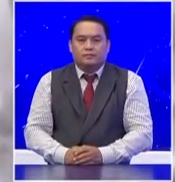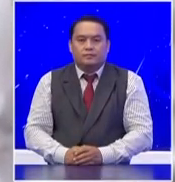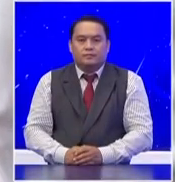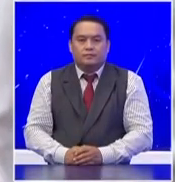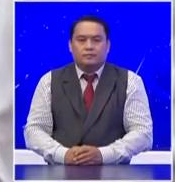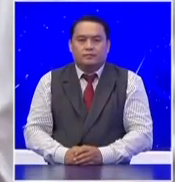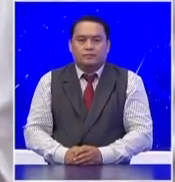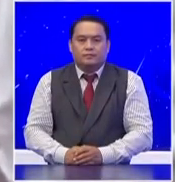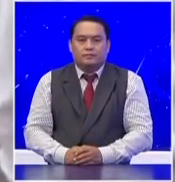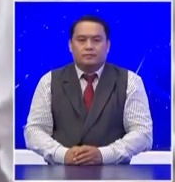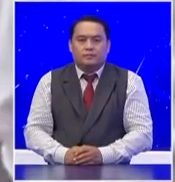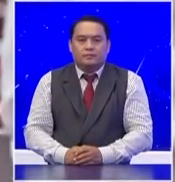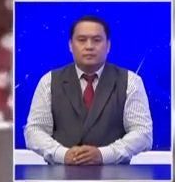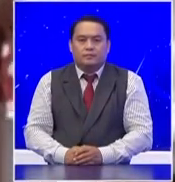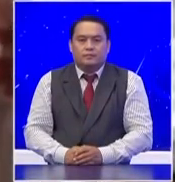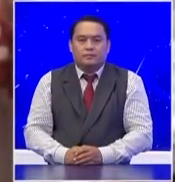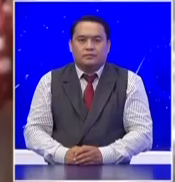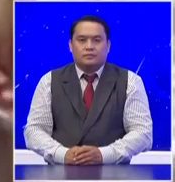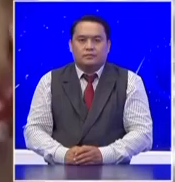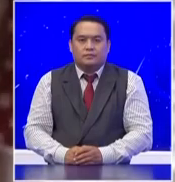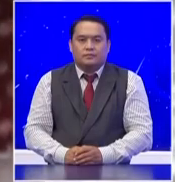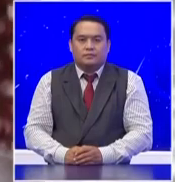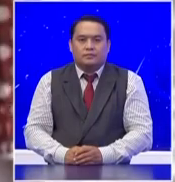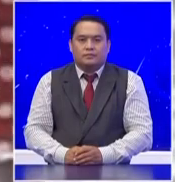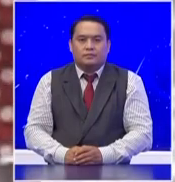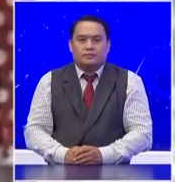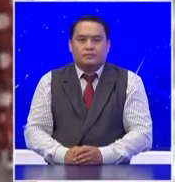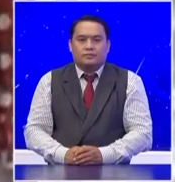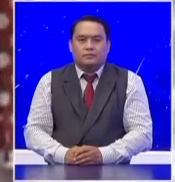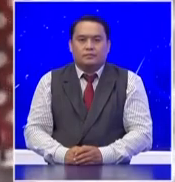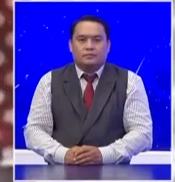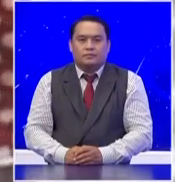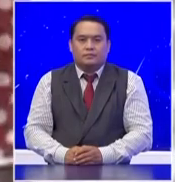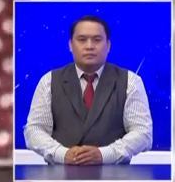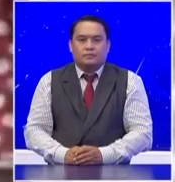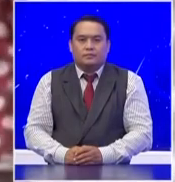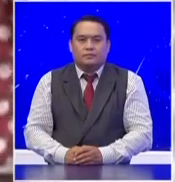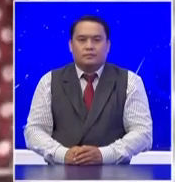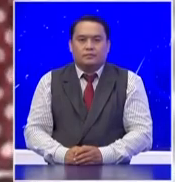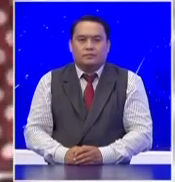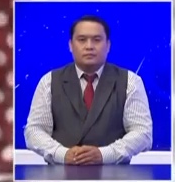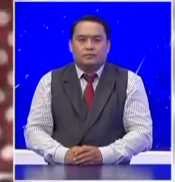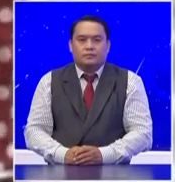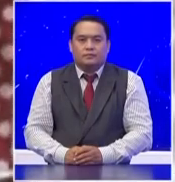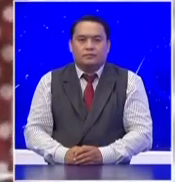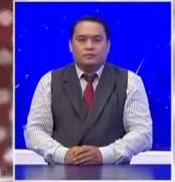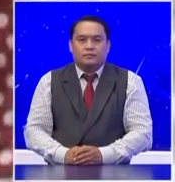Ең алғаш оғаш тағанда әліппені қызығып қарай бердім, әріптерді мен үшін сөзіміз сұмақтар